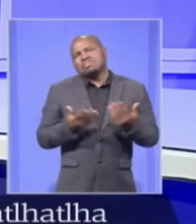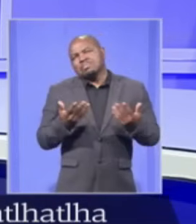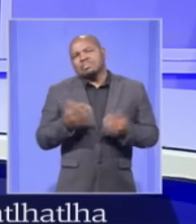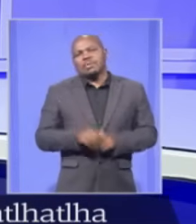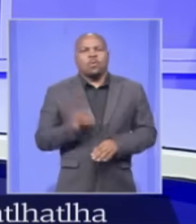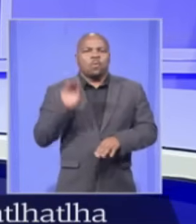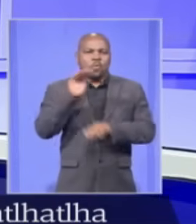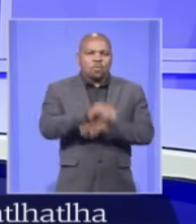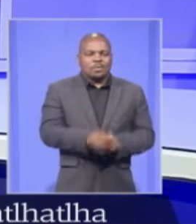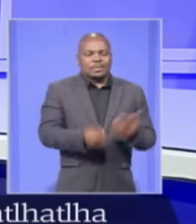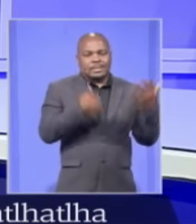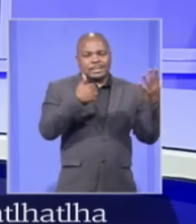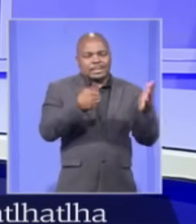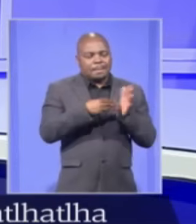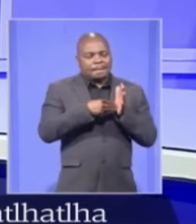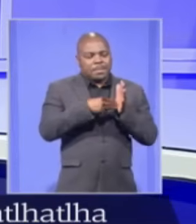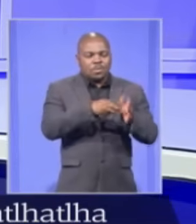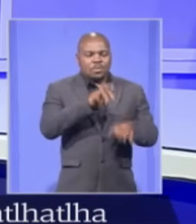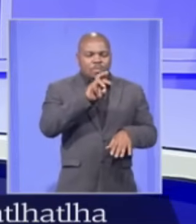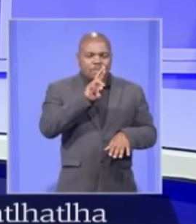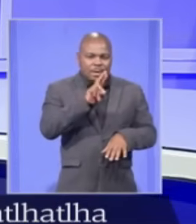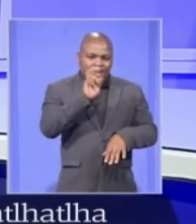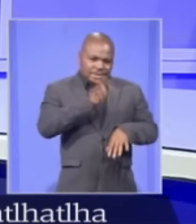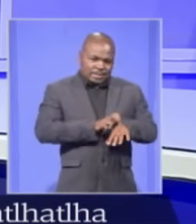feta dimilione di le 6.